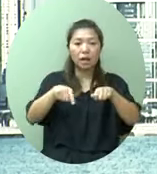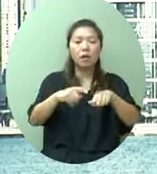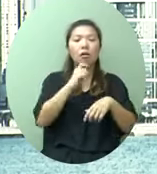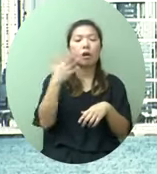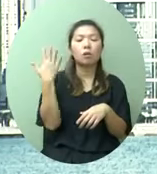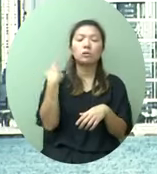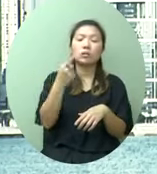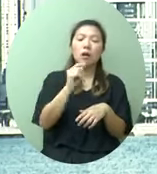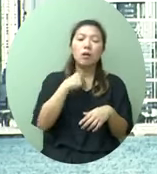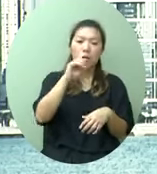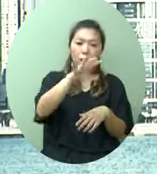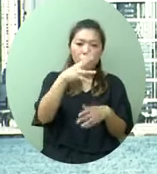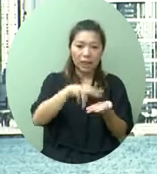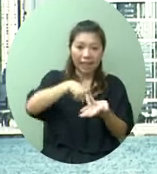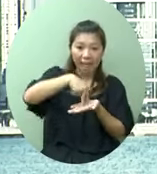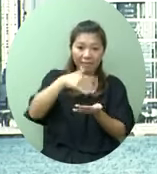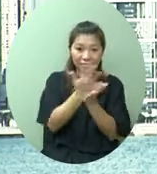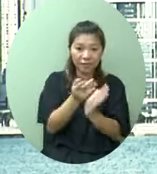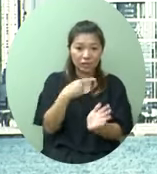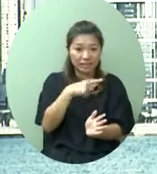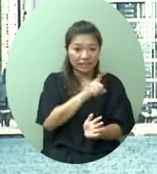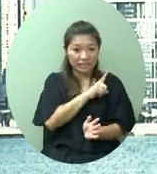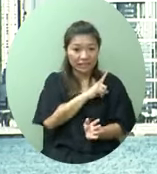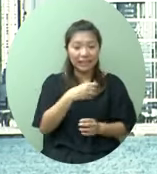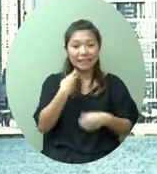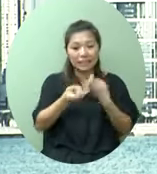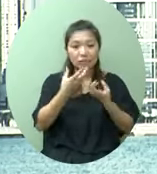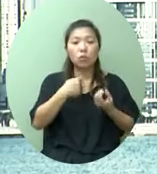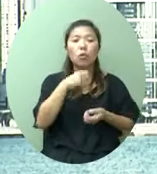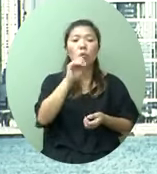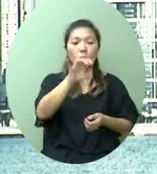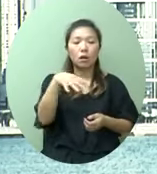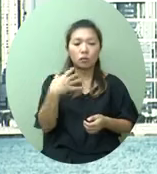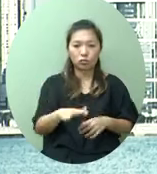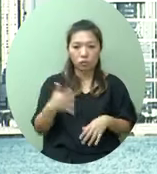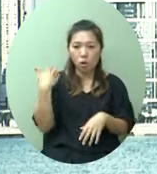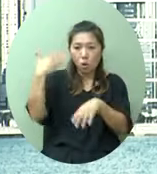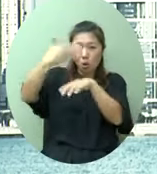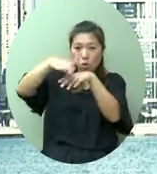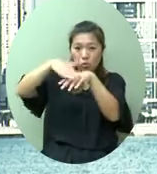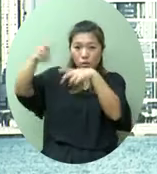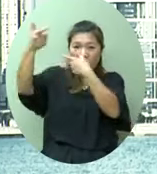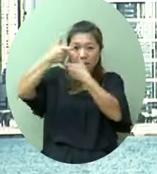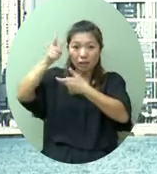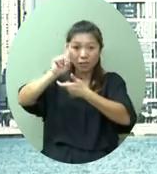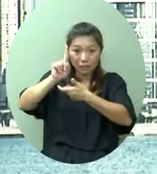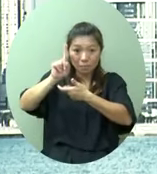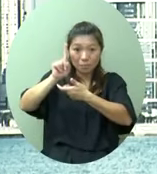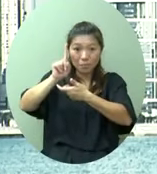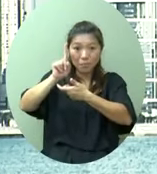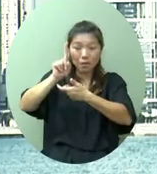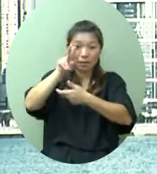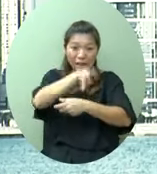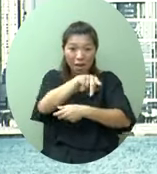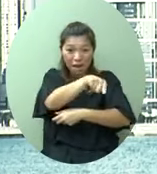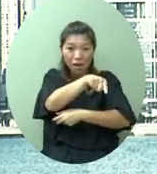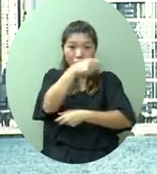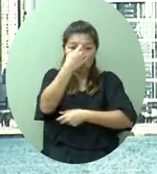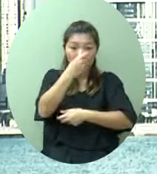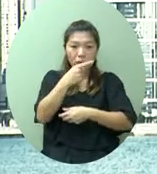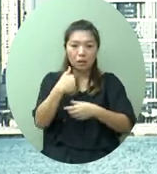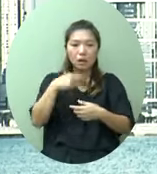們的立場，但是你一部分的問題就是現在外國商會如何看香港。我留意到這位